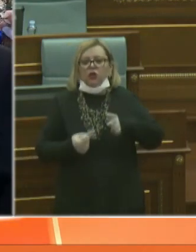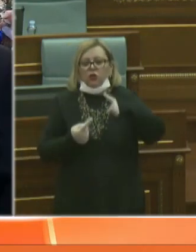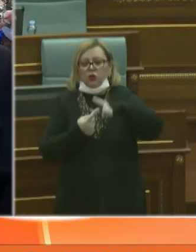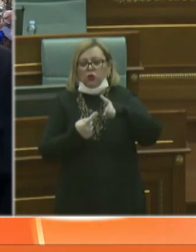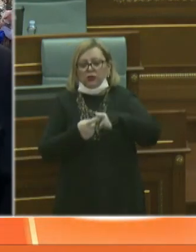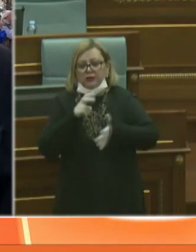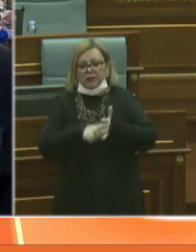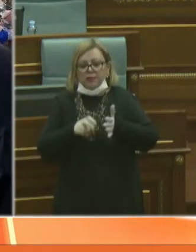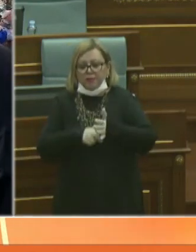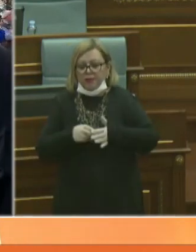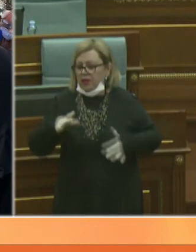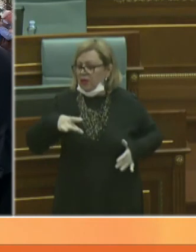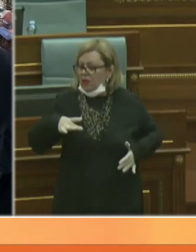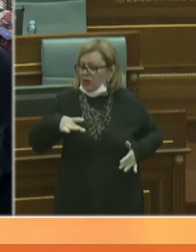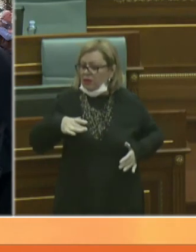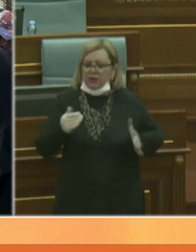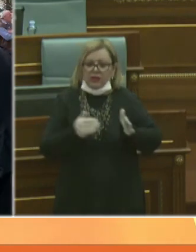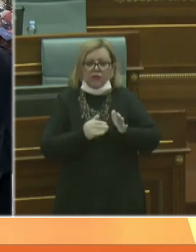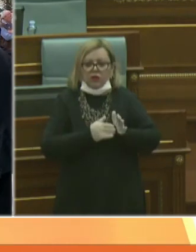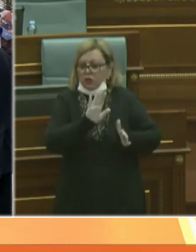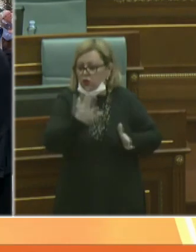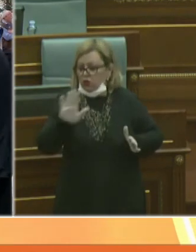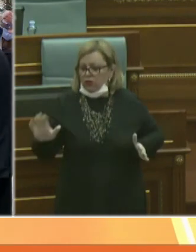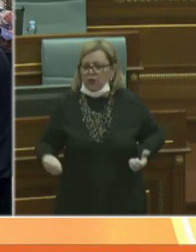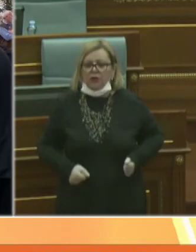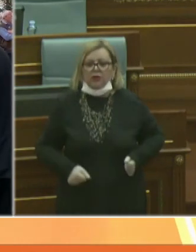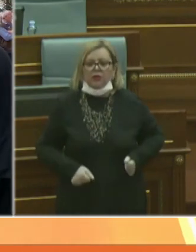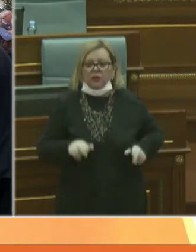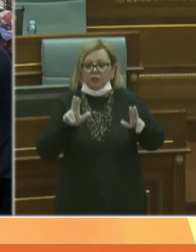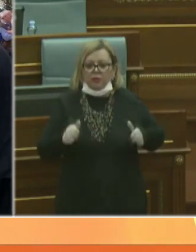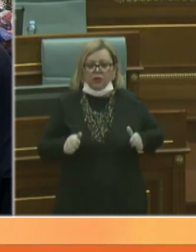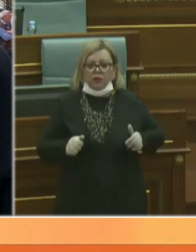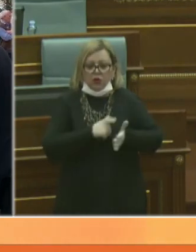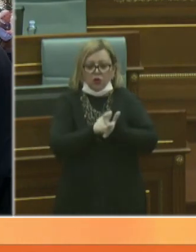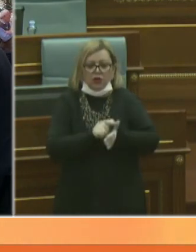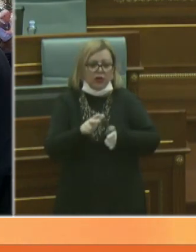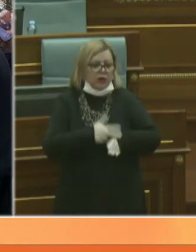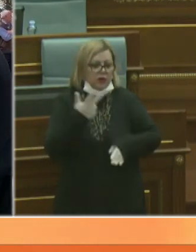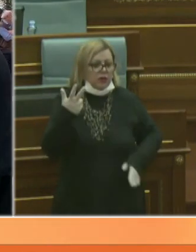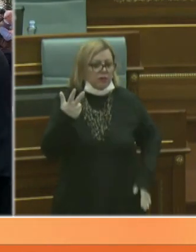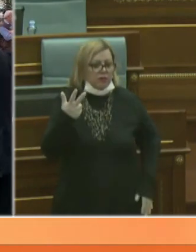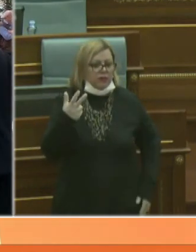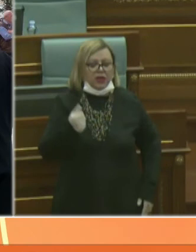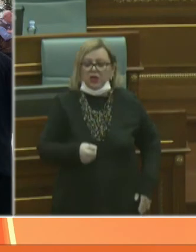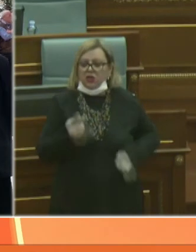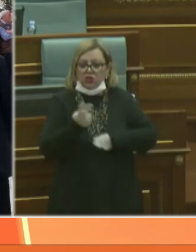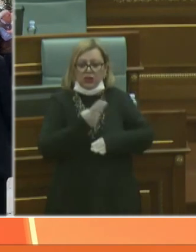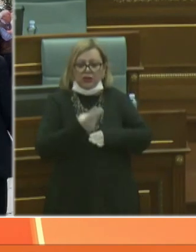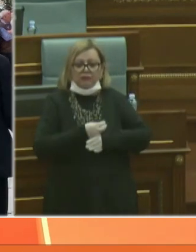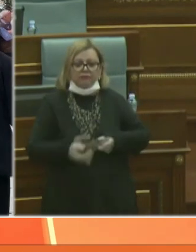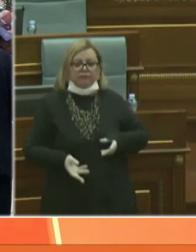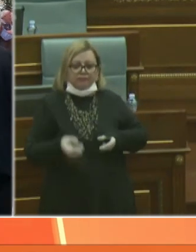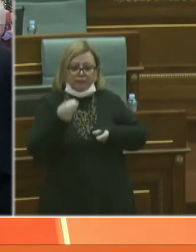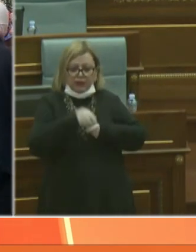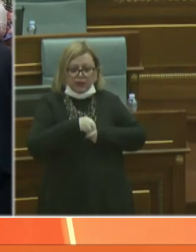kontribut pagusit, bazuar në nevojat e tyre, e cila mundësi mund të shfrytëzohet për një periudhë 3 muajore, të cilën shteti e mbulon brenda